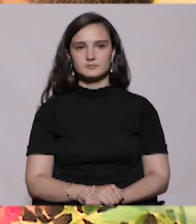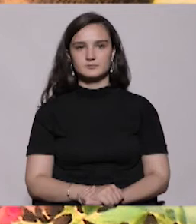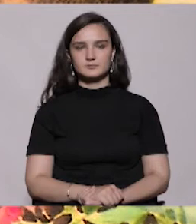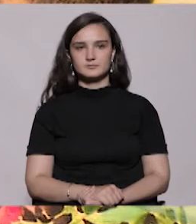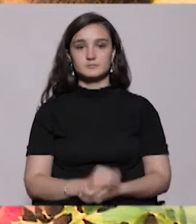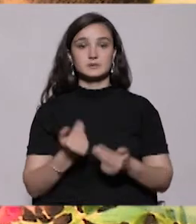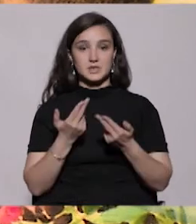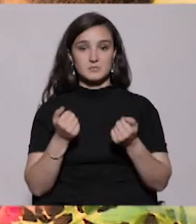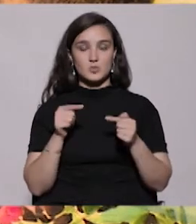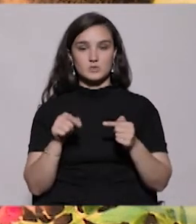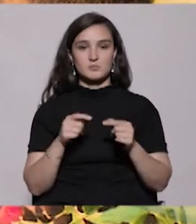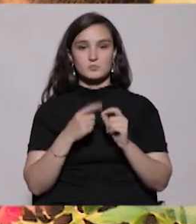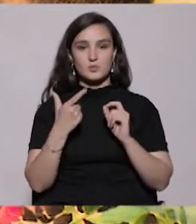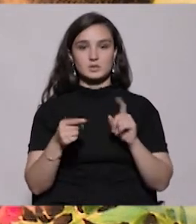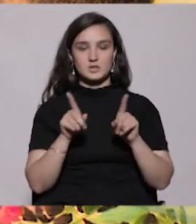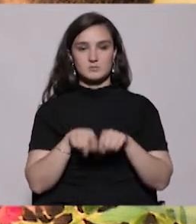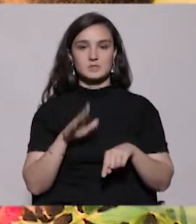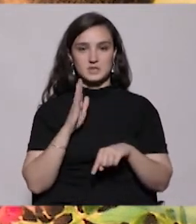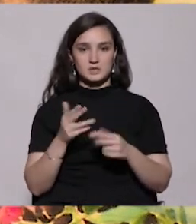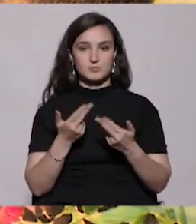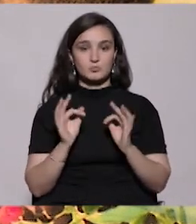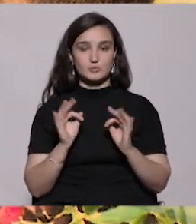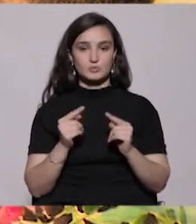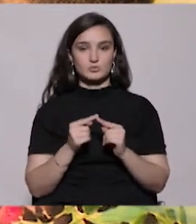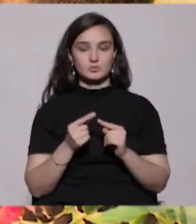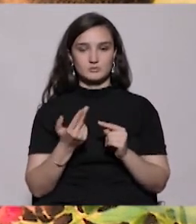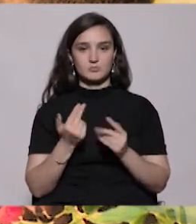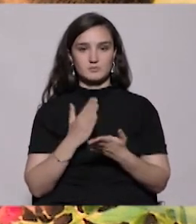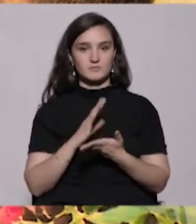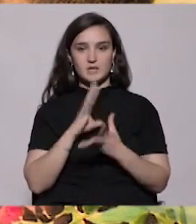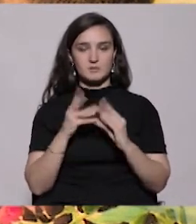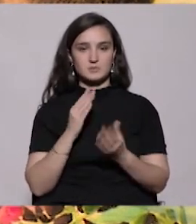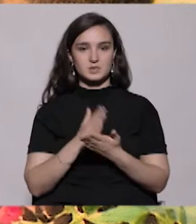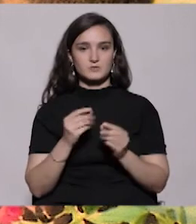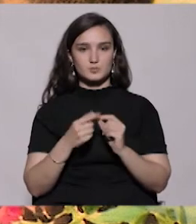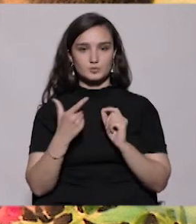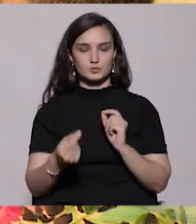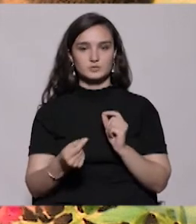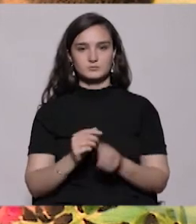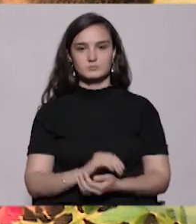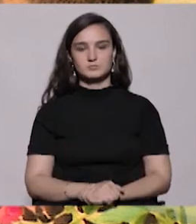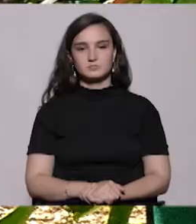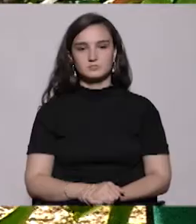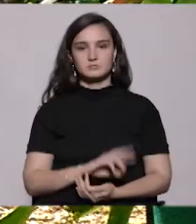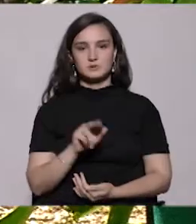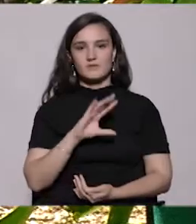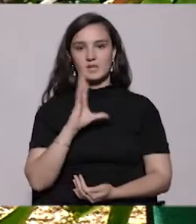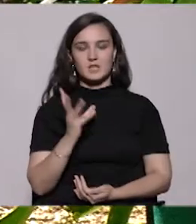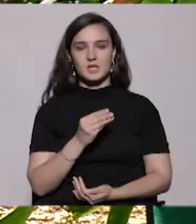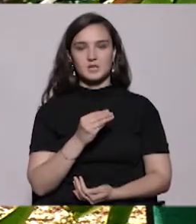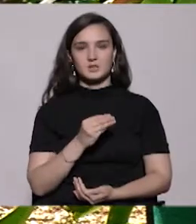რა თქმა უნდა, ამათაც ფოთლები ექნებათ, ხო? სწორია, ხო? აქვს ყველაფერს აქვს ფოთოლი და